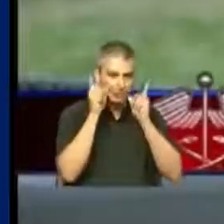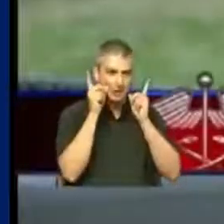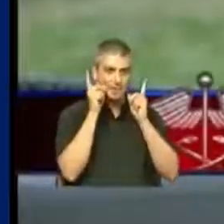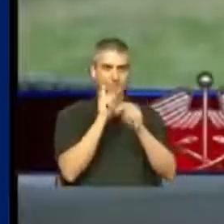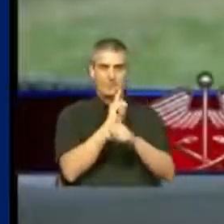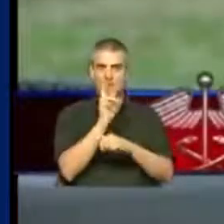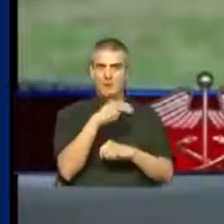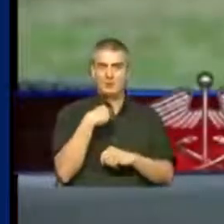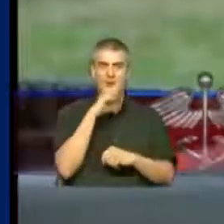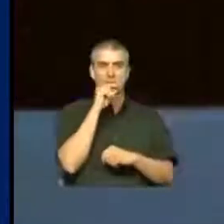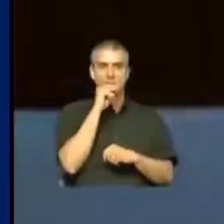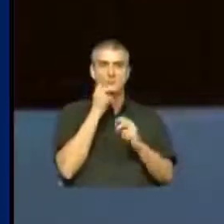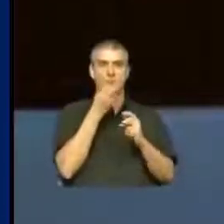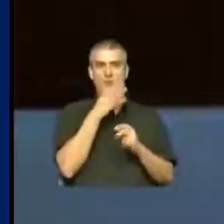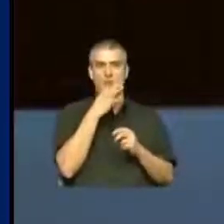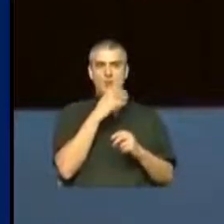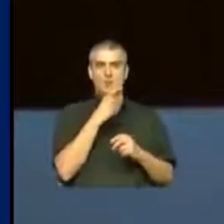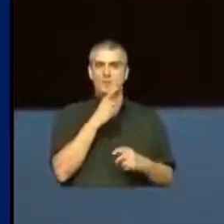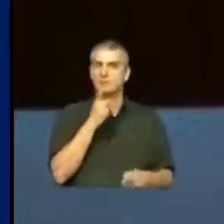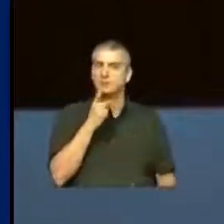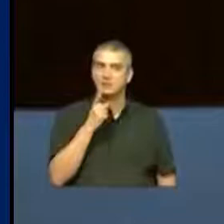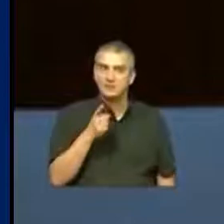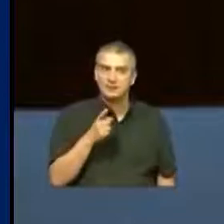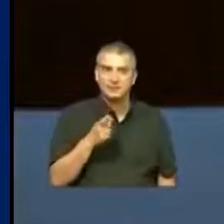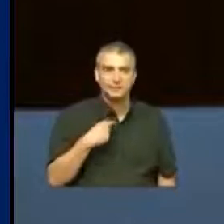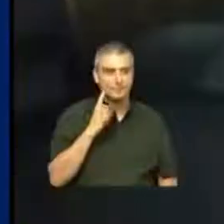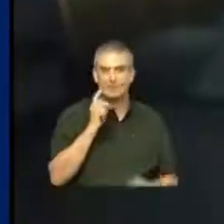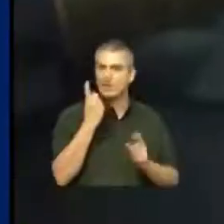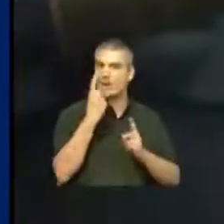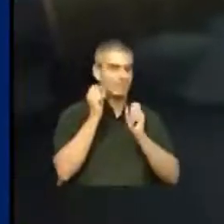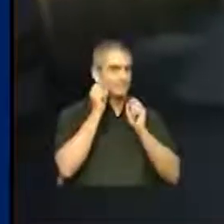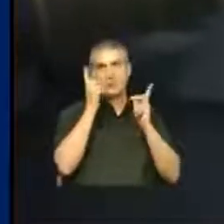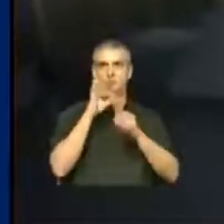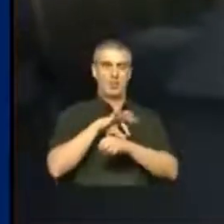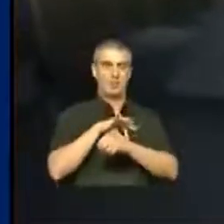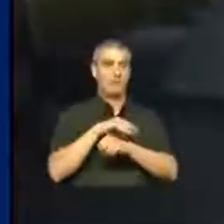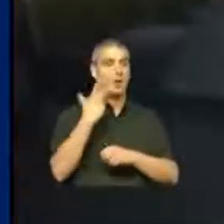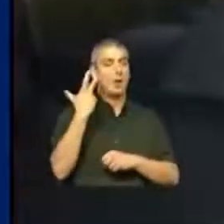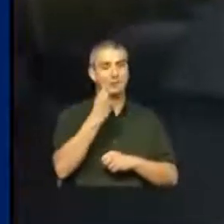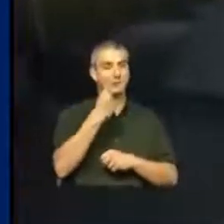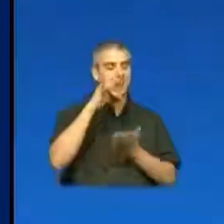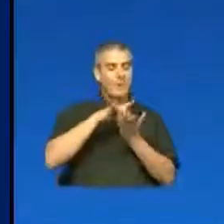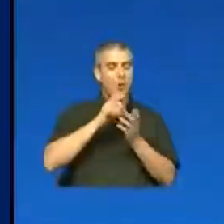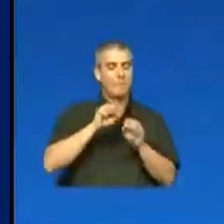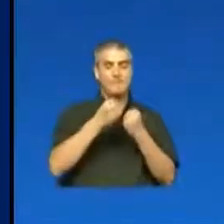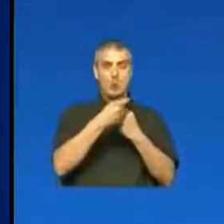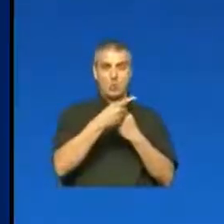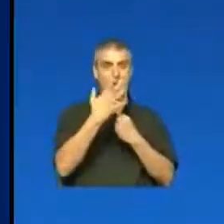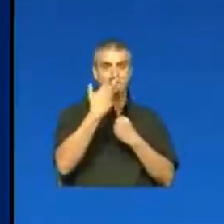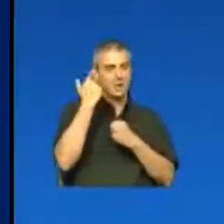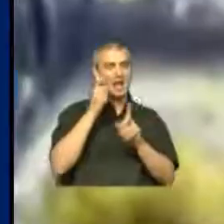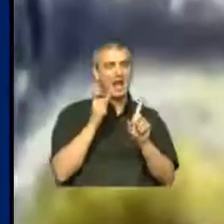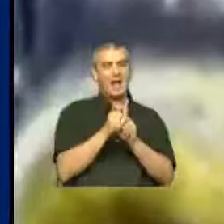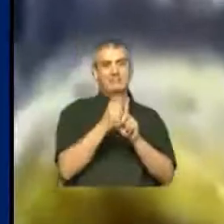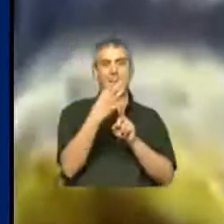immediately I could speak better. She's what we call one of our miracle patients. הזרקה נעשית למקום הפגוע, היכן שהראה חסימת